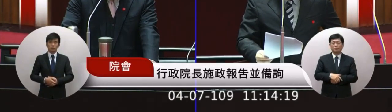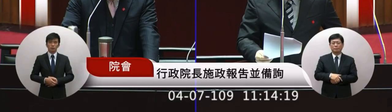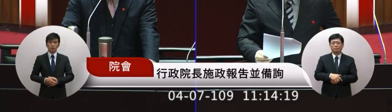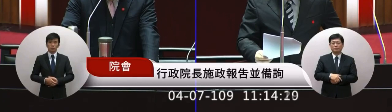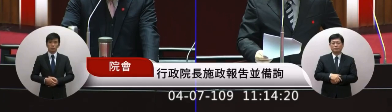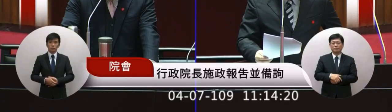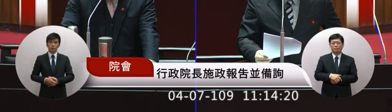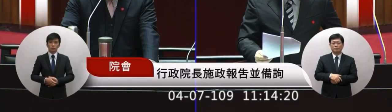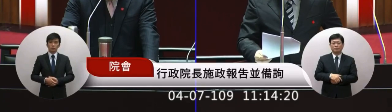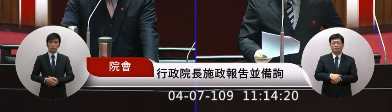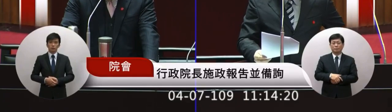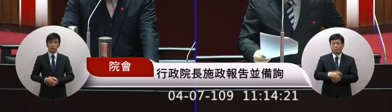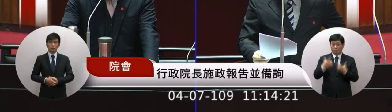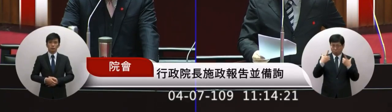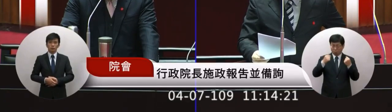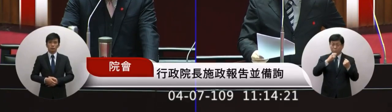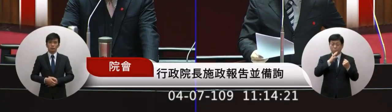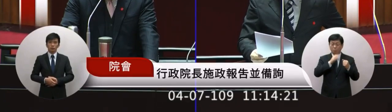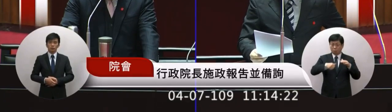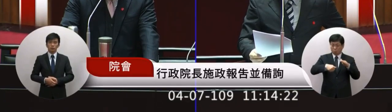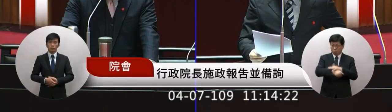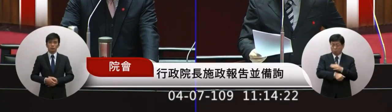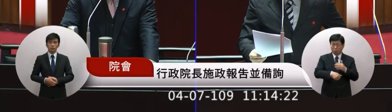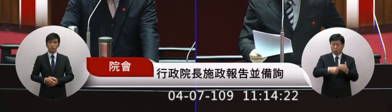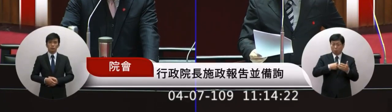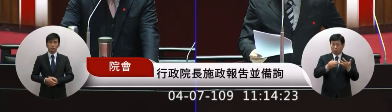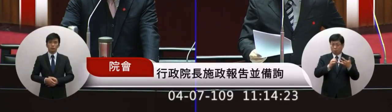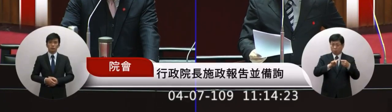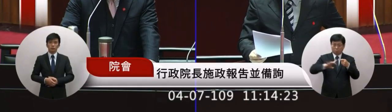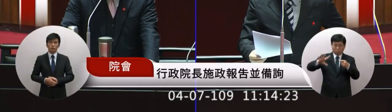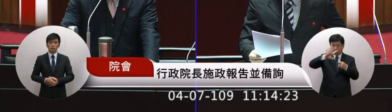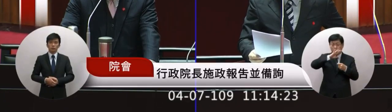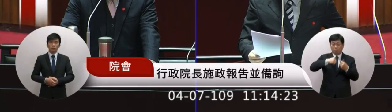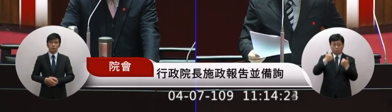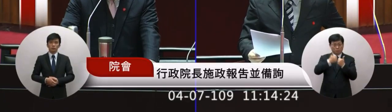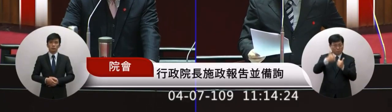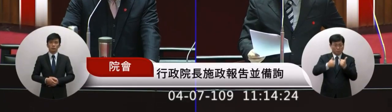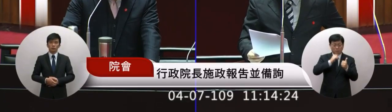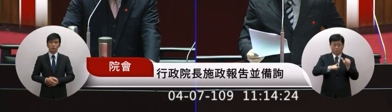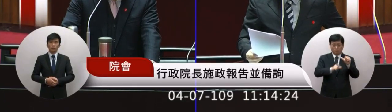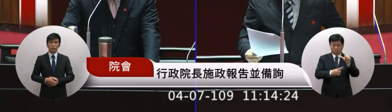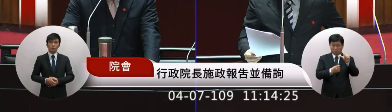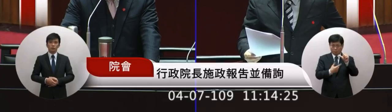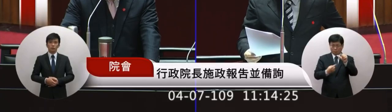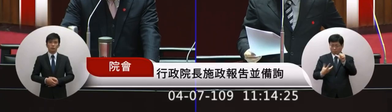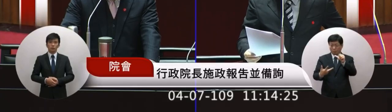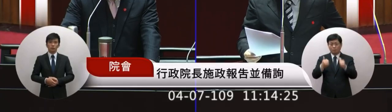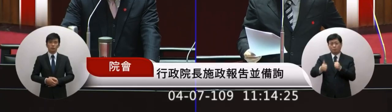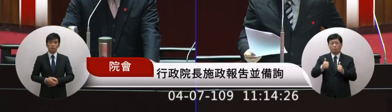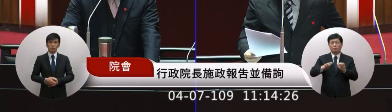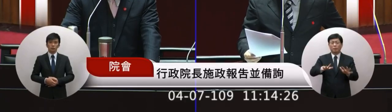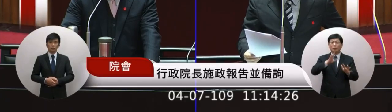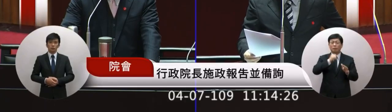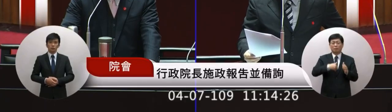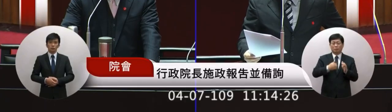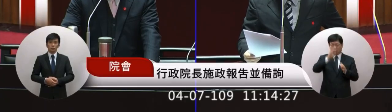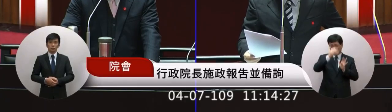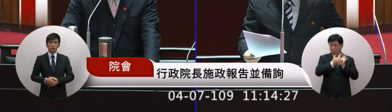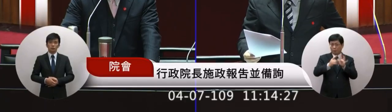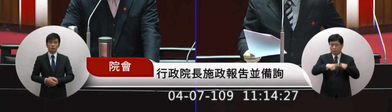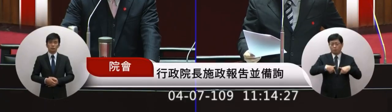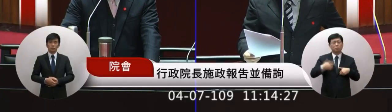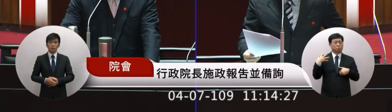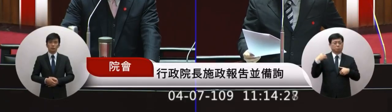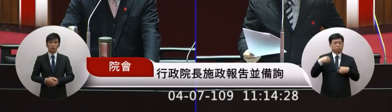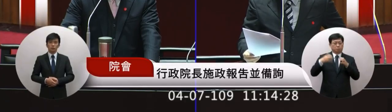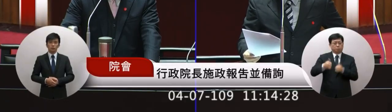为升高中的会考原本在5月16号到17号好要举办，那疫情指挥中心已经说维持不变